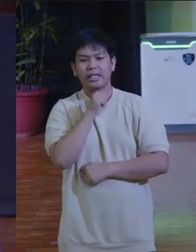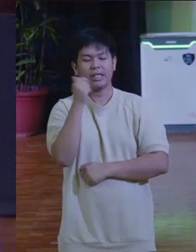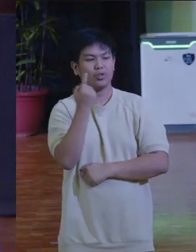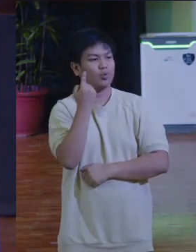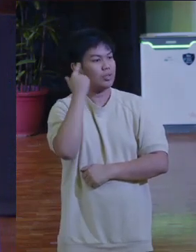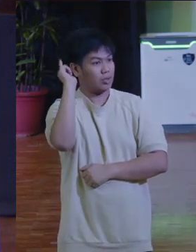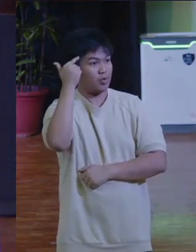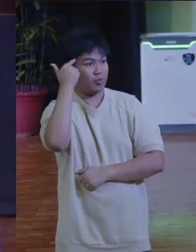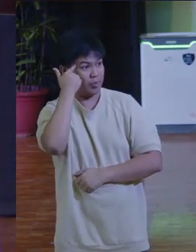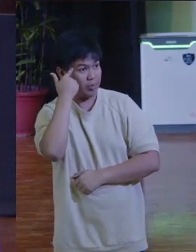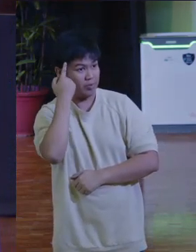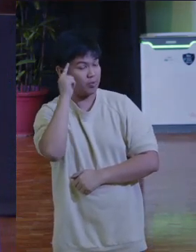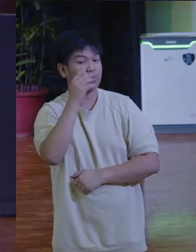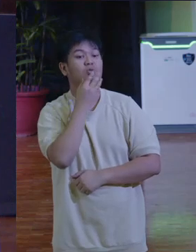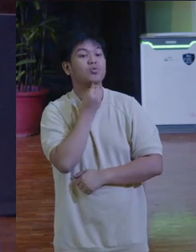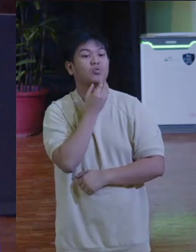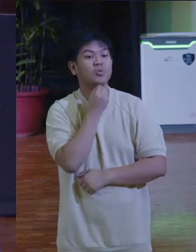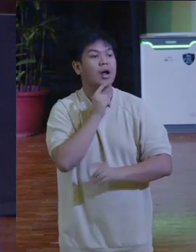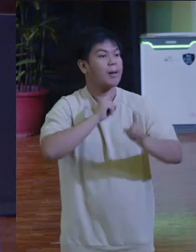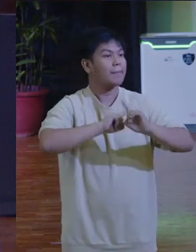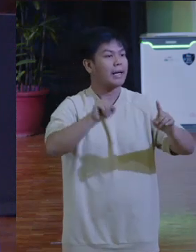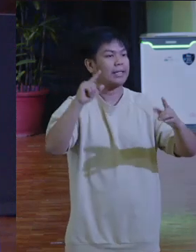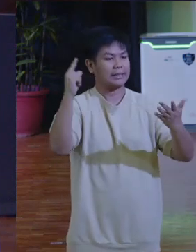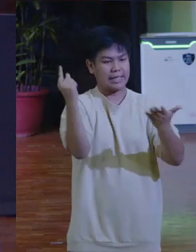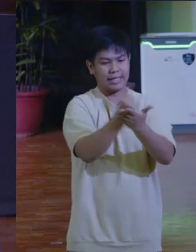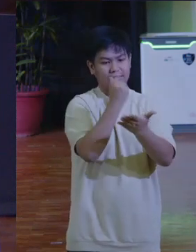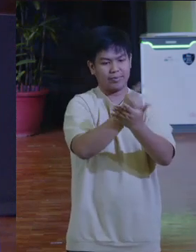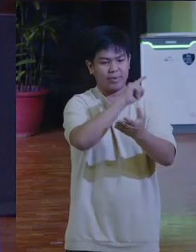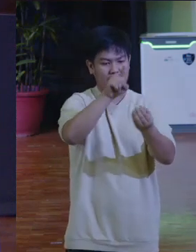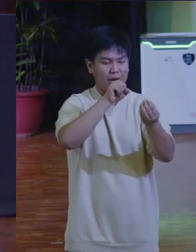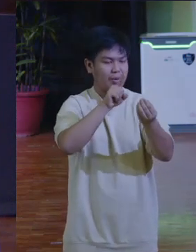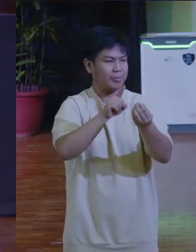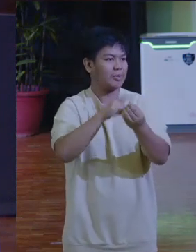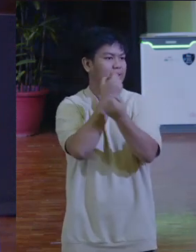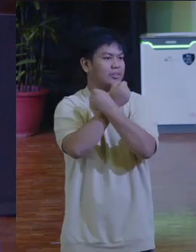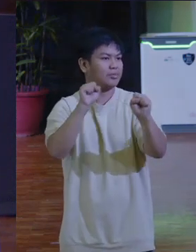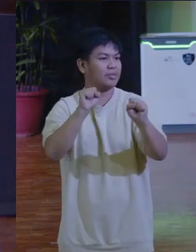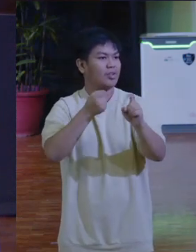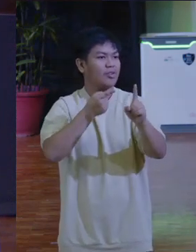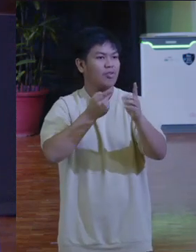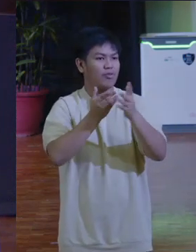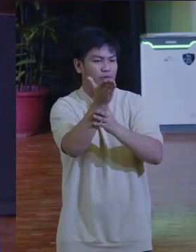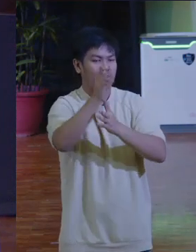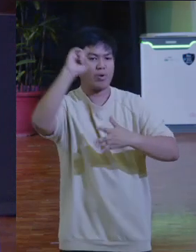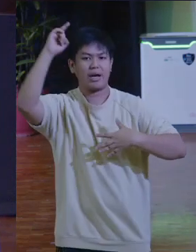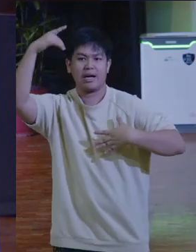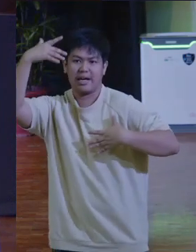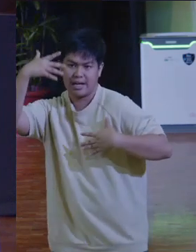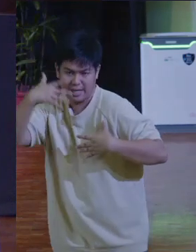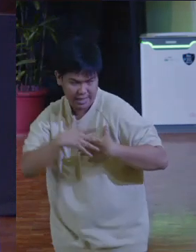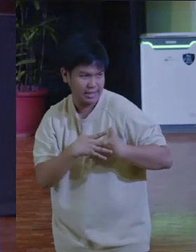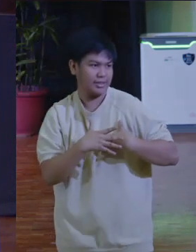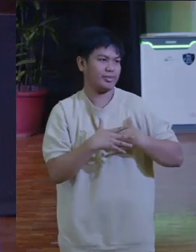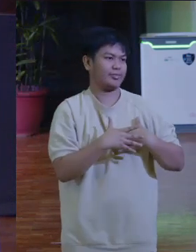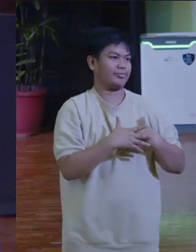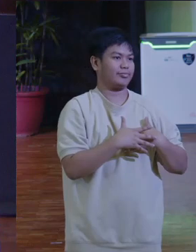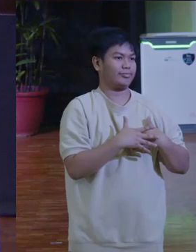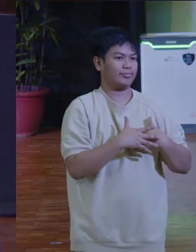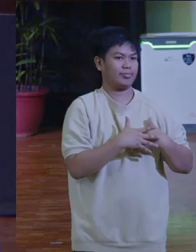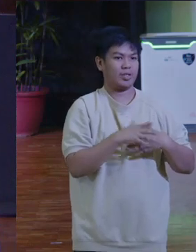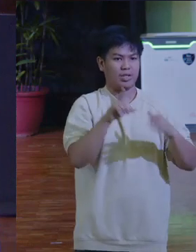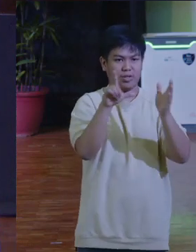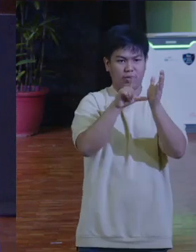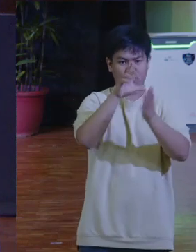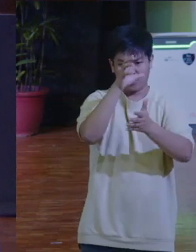ito. Ito ay ang good news of salvation by grace through faith. Ang sabi niya sa Luke chapter 5